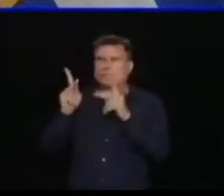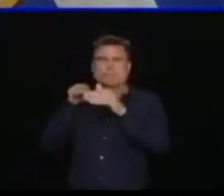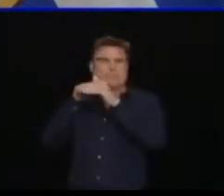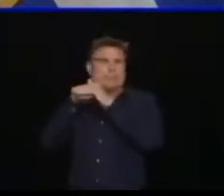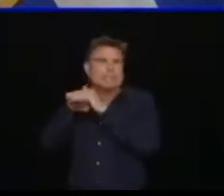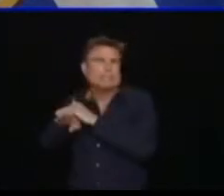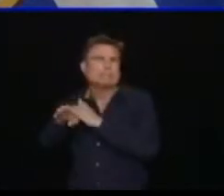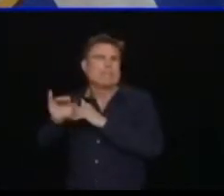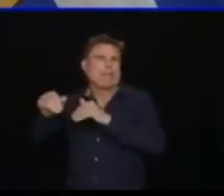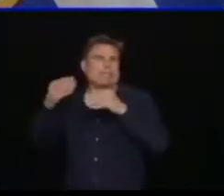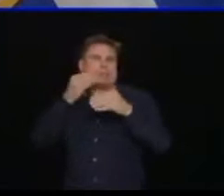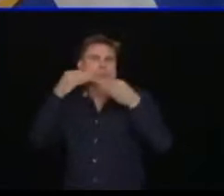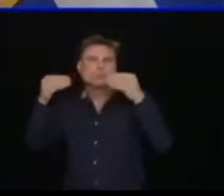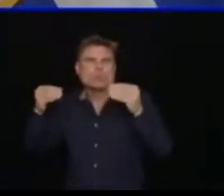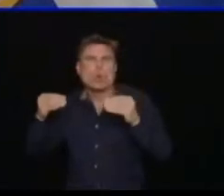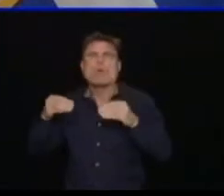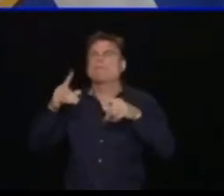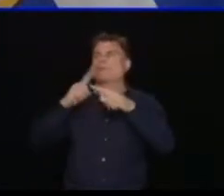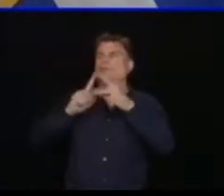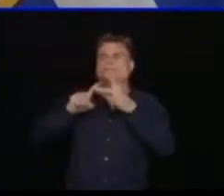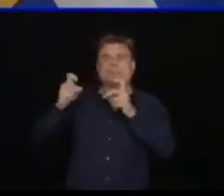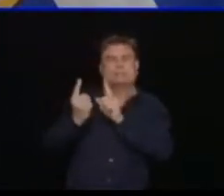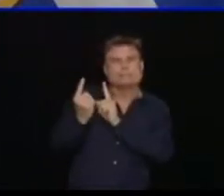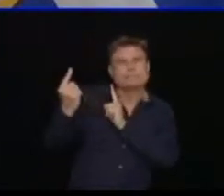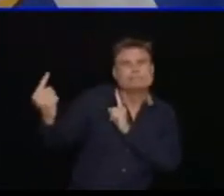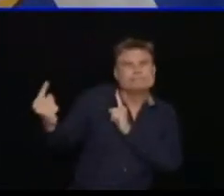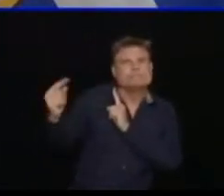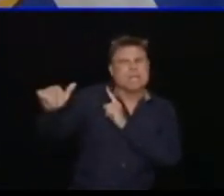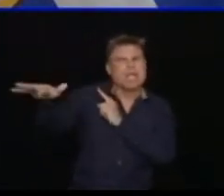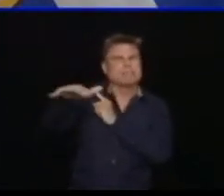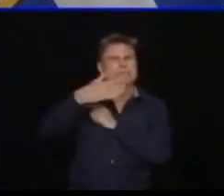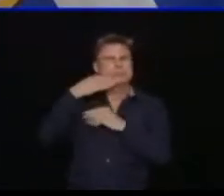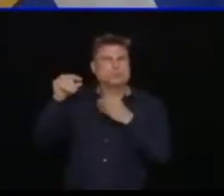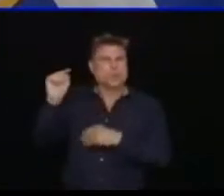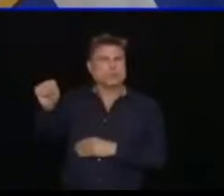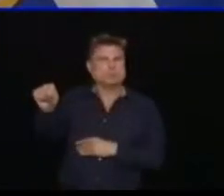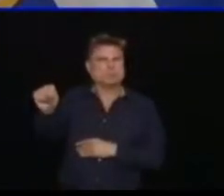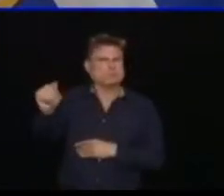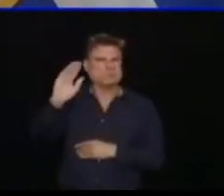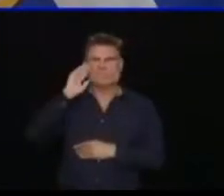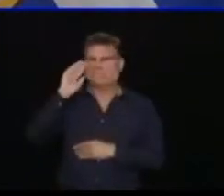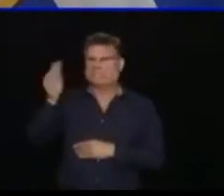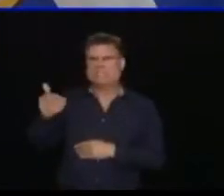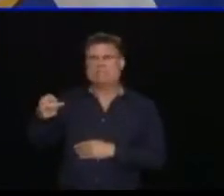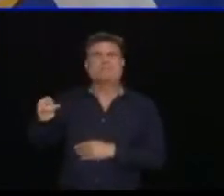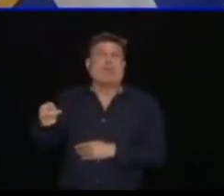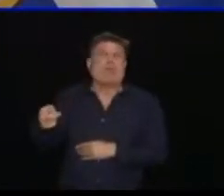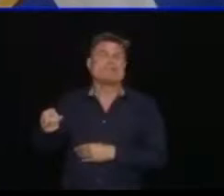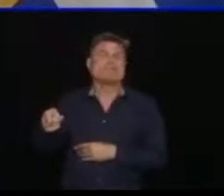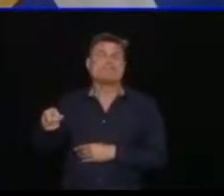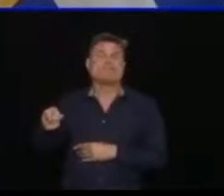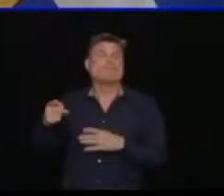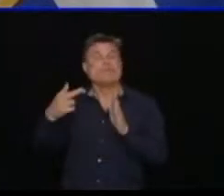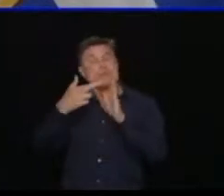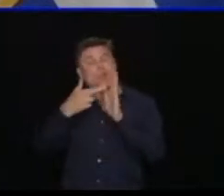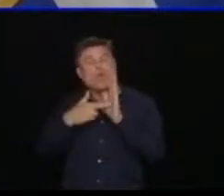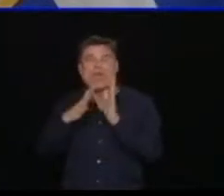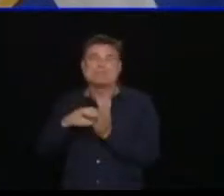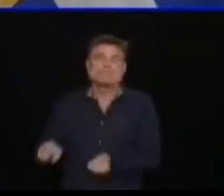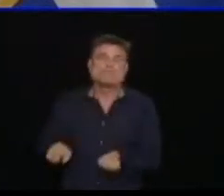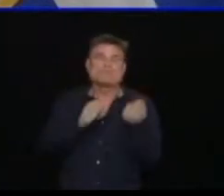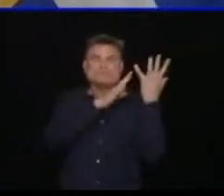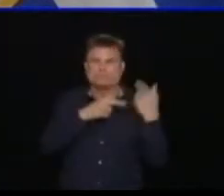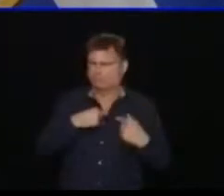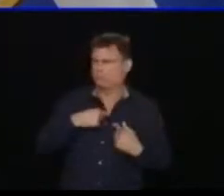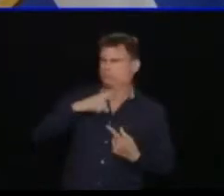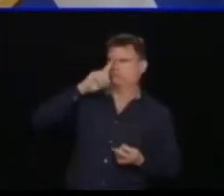互的这个安全距离，有大约超过了一个限制35人的，其实已经50几个了，包括